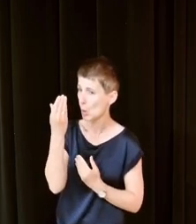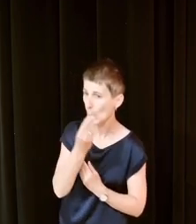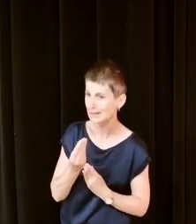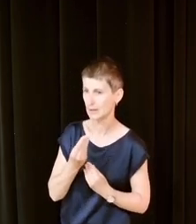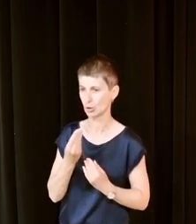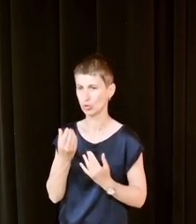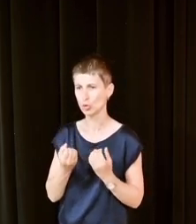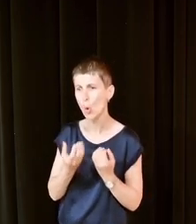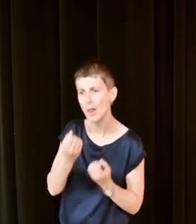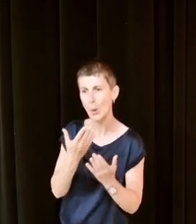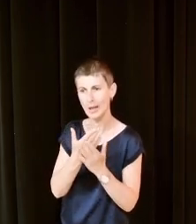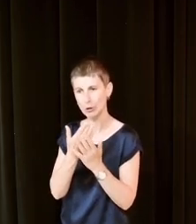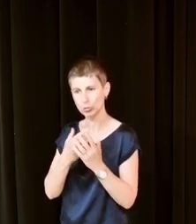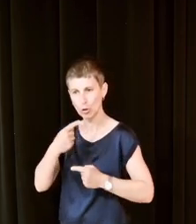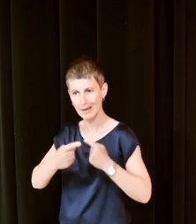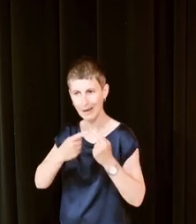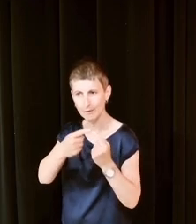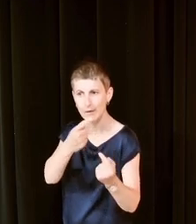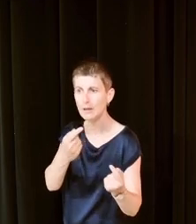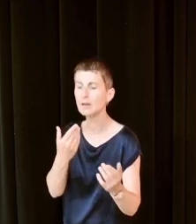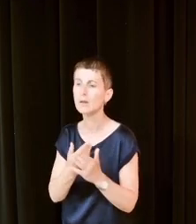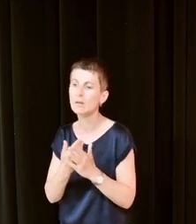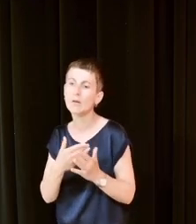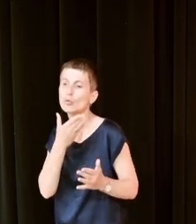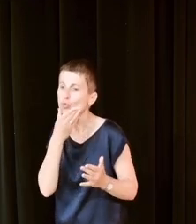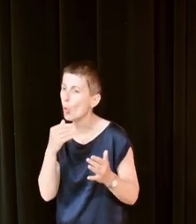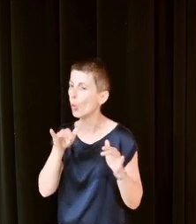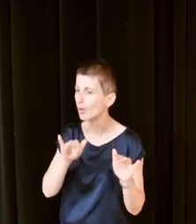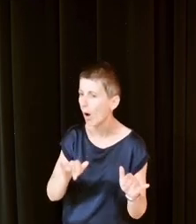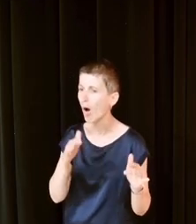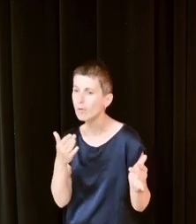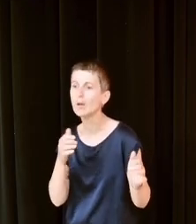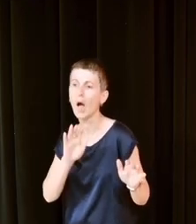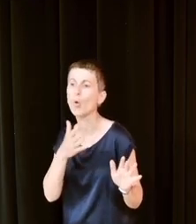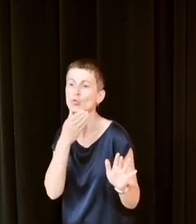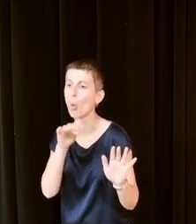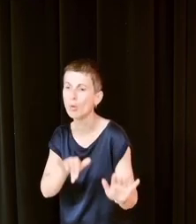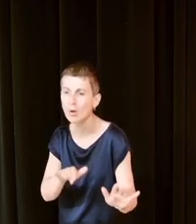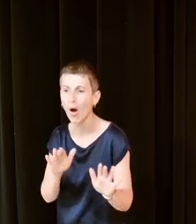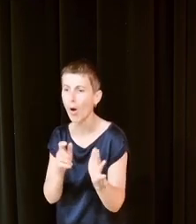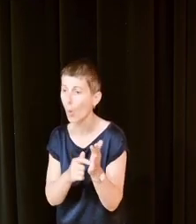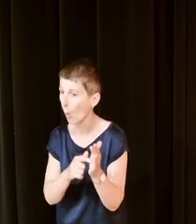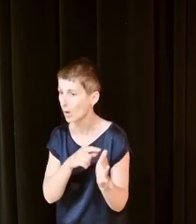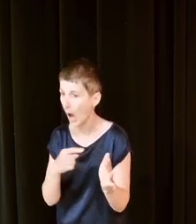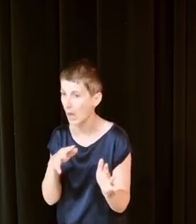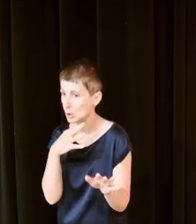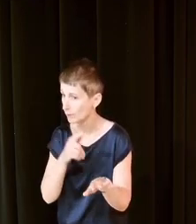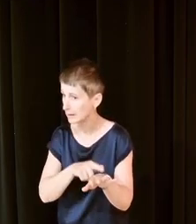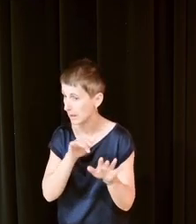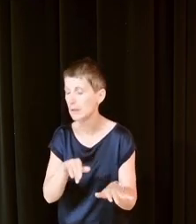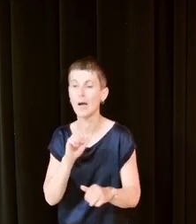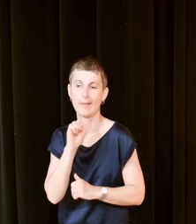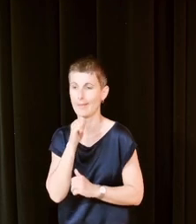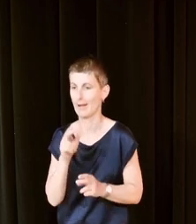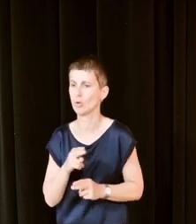entwickelt hat, nicht ein nice to have ist. Das machen wir nicht, weil wir zu viel Zeit haben.